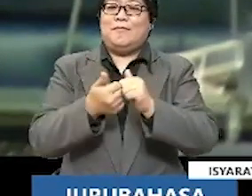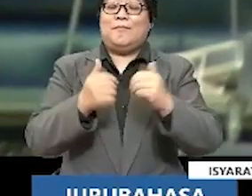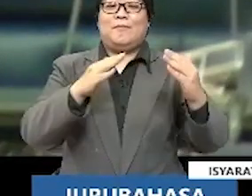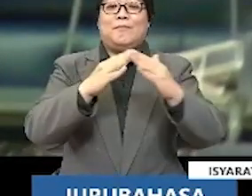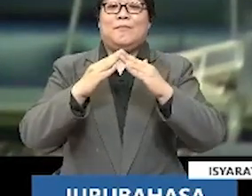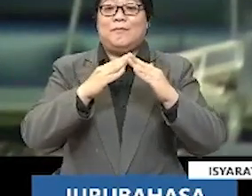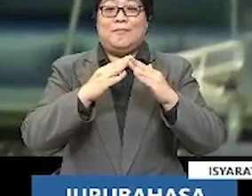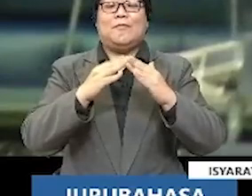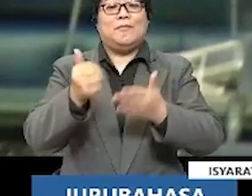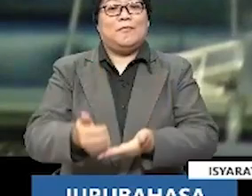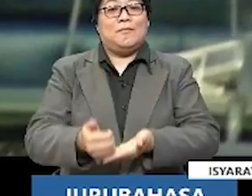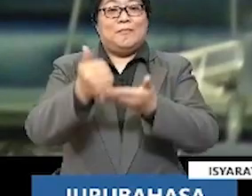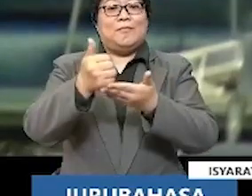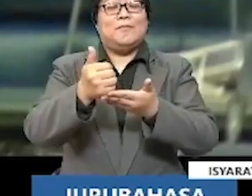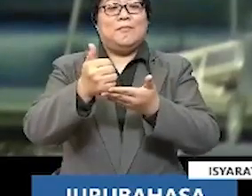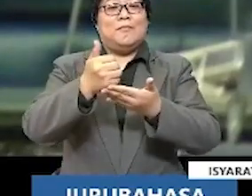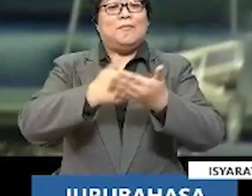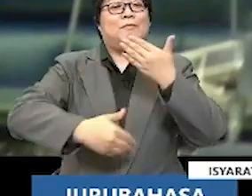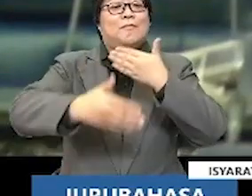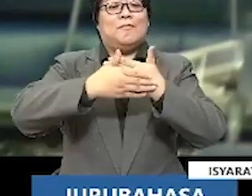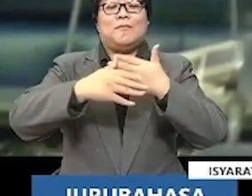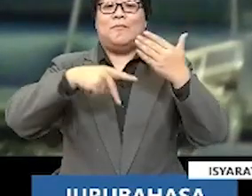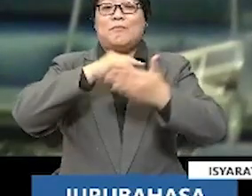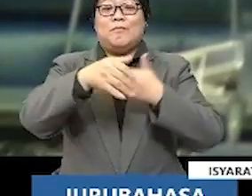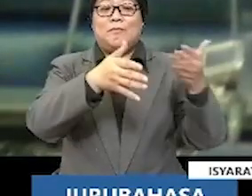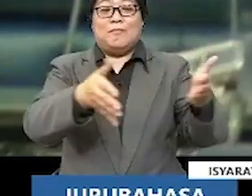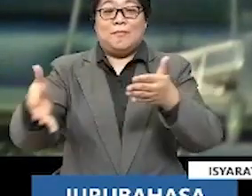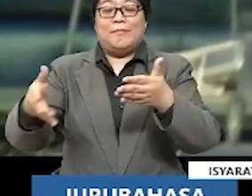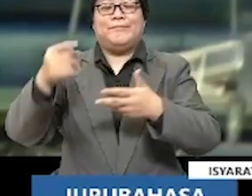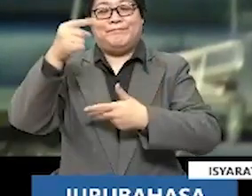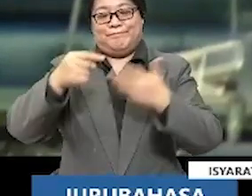perumahan bagi membantu memulihkan projek perumahan terbengkalai adalah seperti berikut.